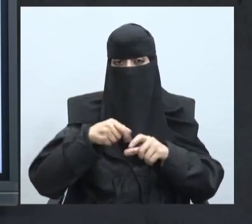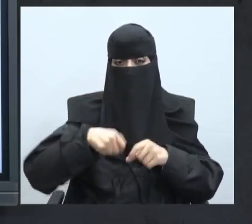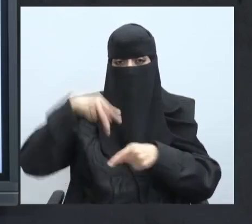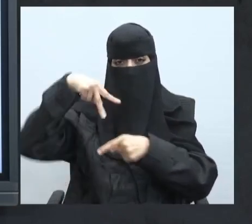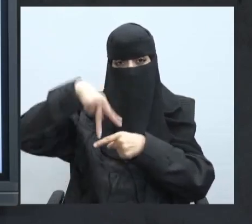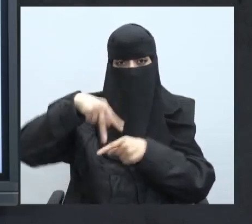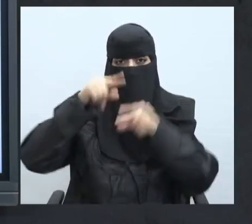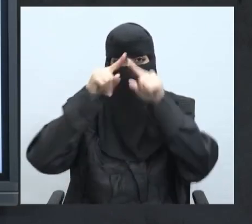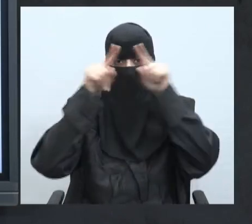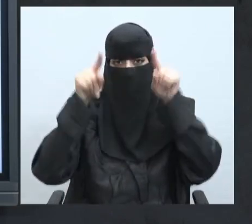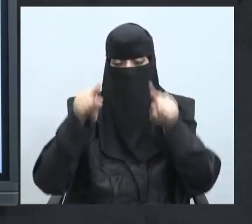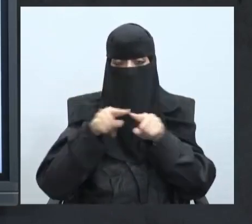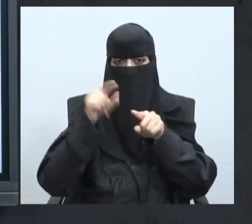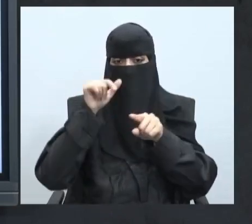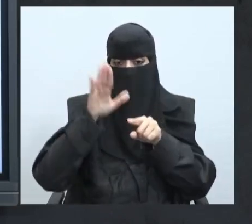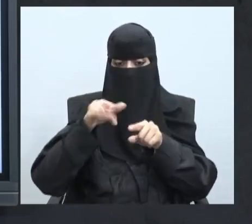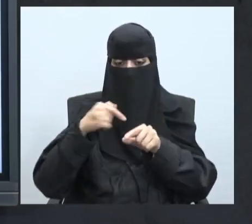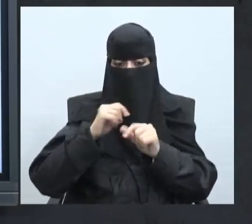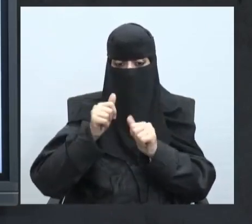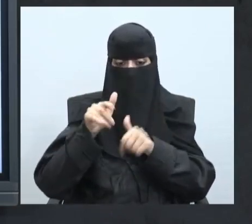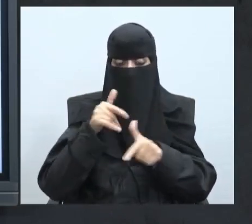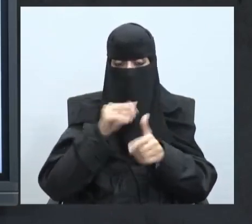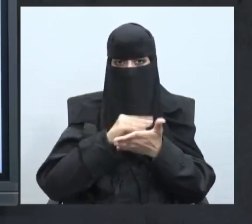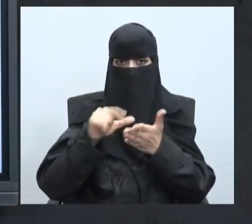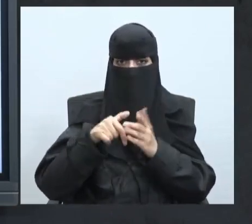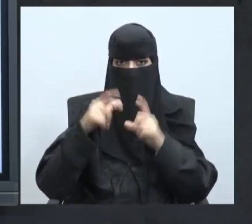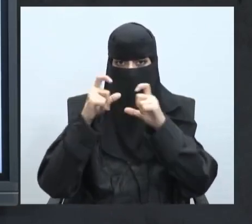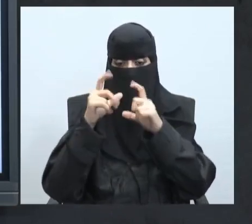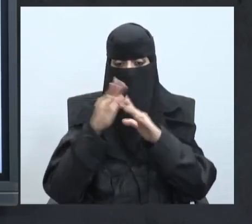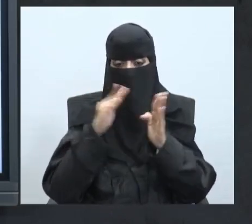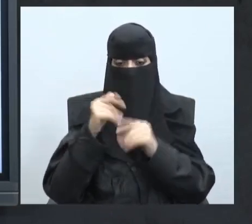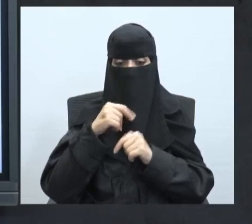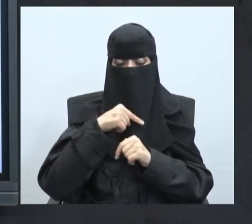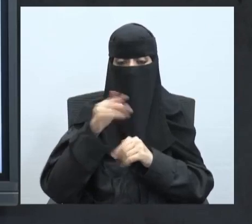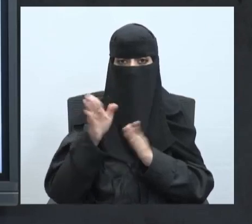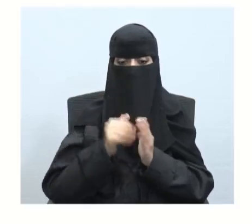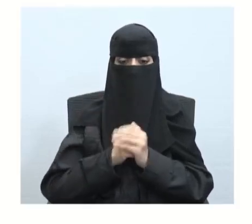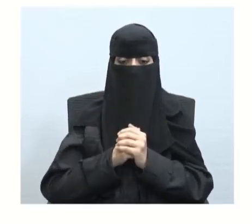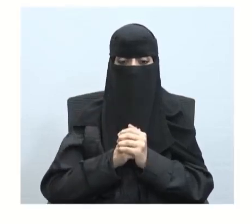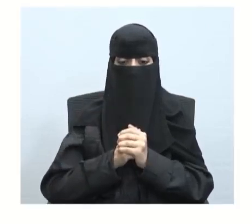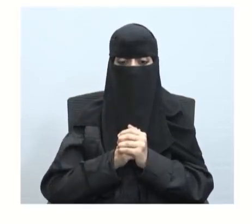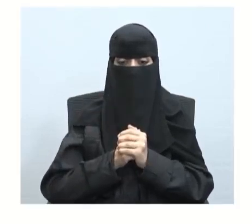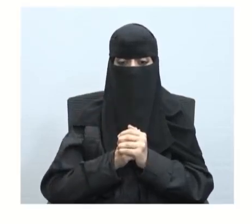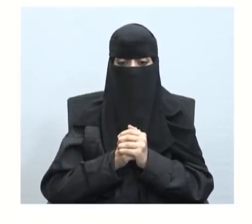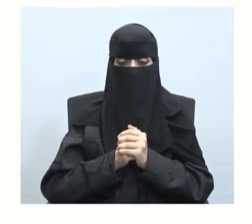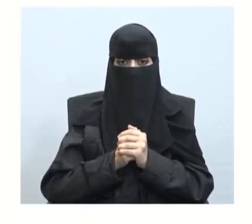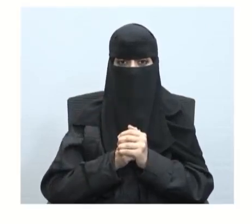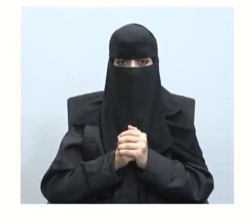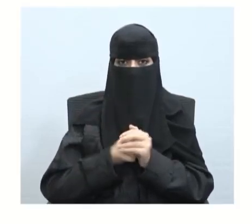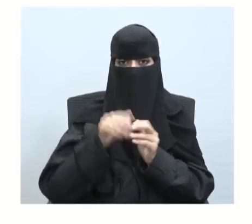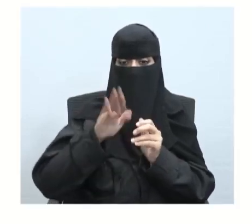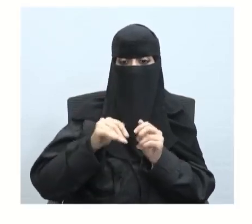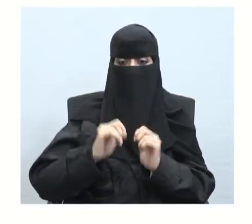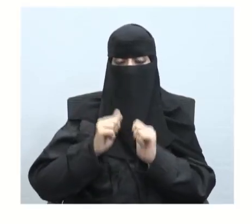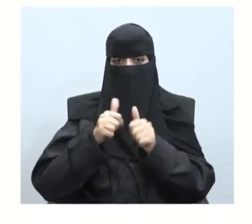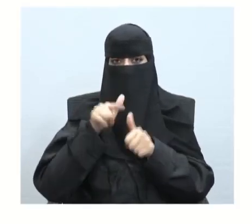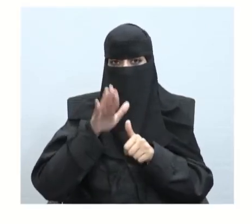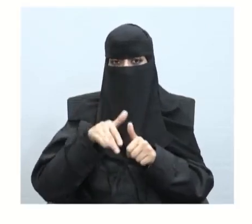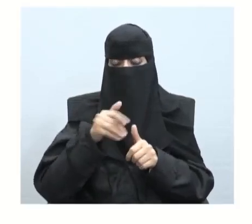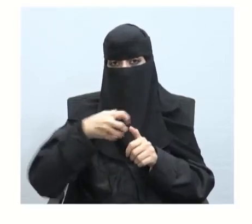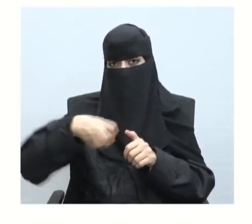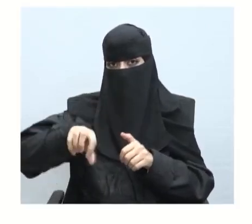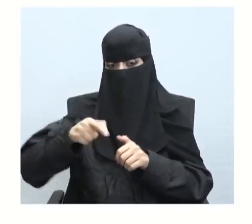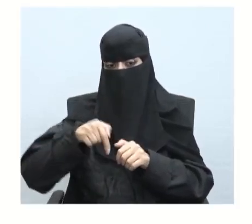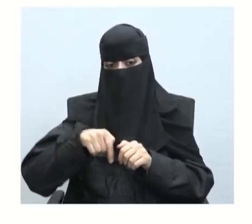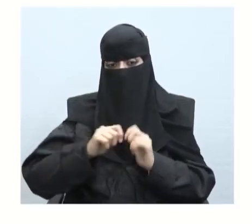مثلث مربع تقسيمه موجوده على نفس الرسم البياني ايضا عرفنا في القدره هذا فيما